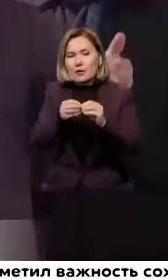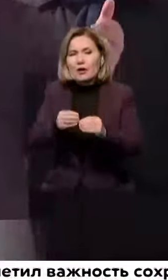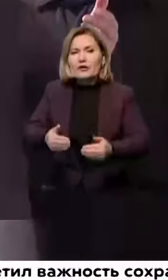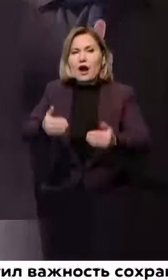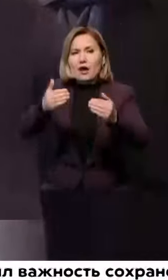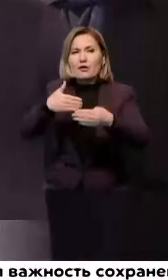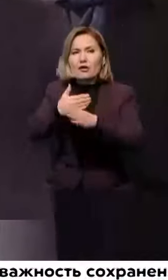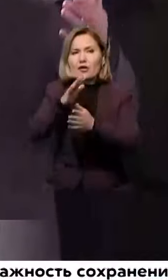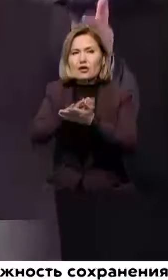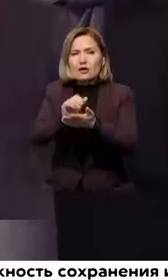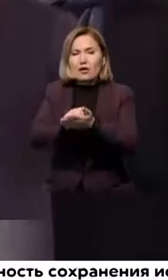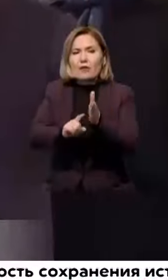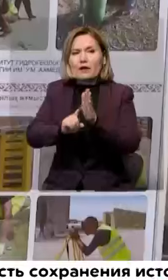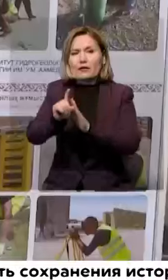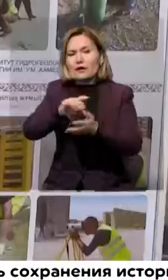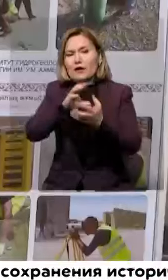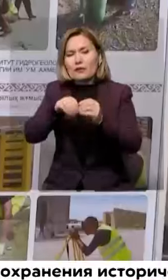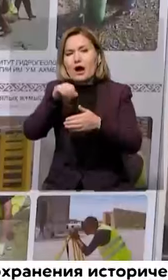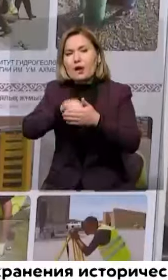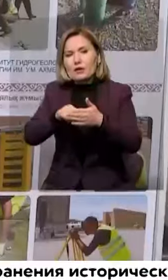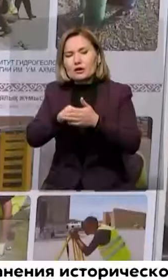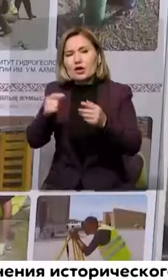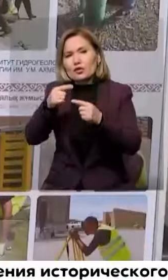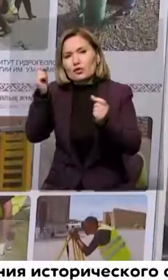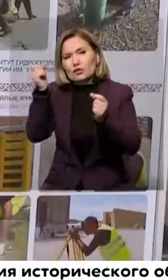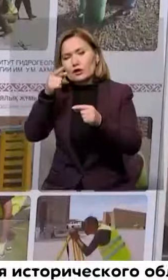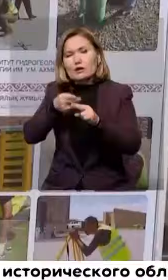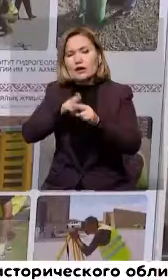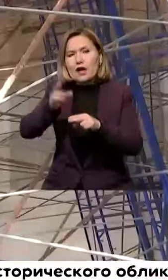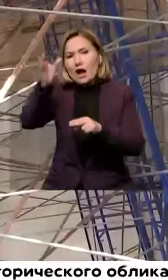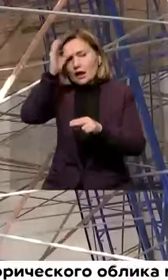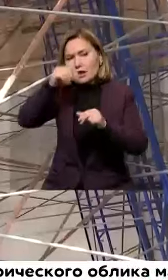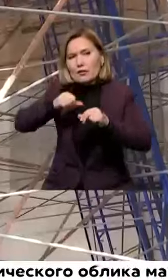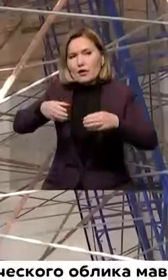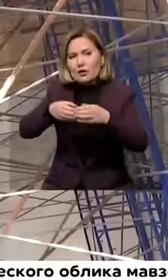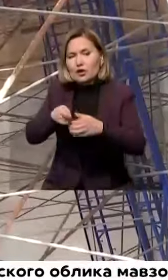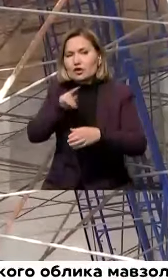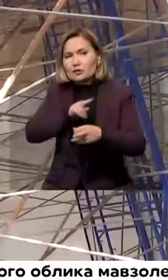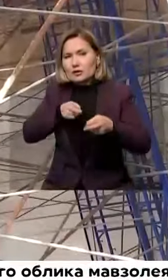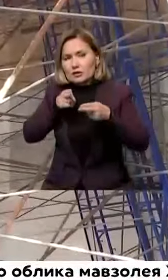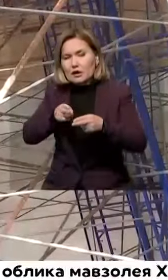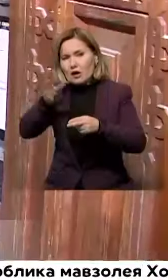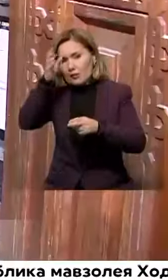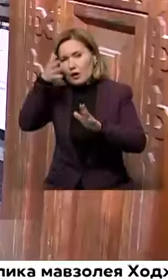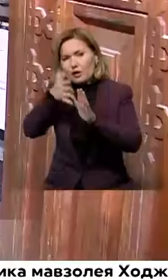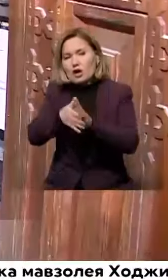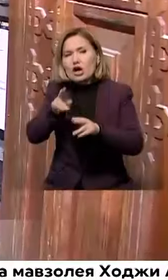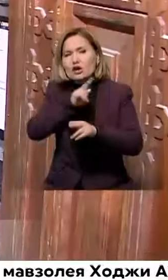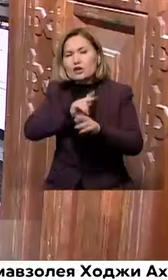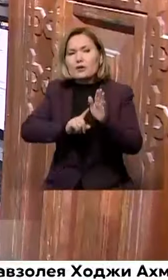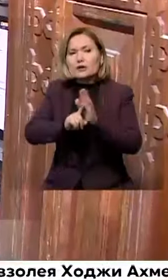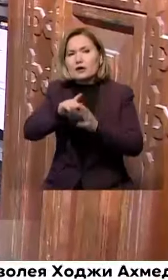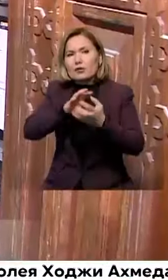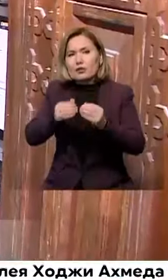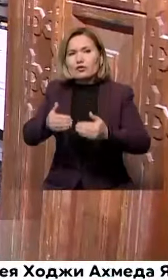тұзданып, сыз тарта бастаған еді. Соның себебін анықтау үшін былтыр мұнда ғылыми зерттеу жұмыстары басталған болатын. Ғылыми реставрациялық жұмыстар әлі